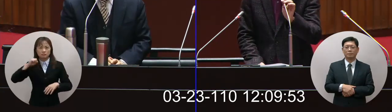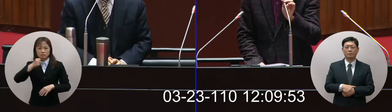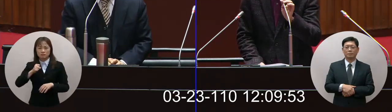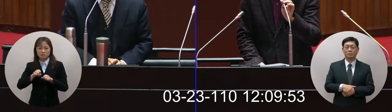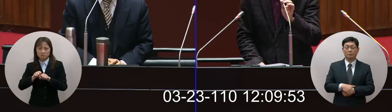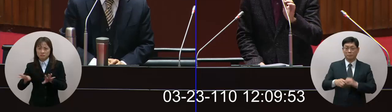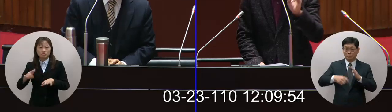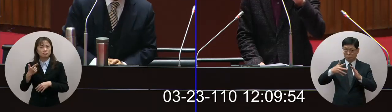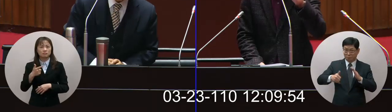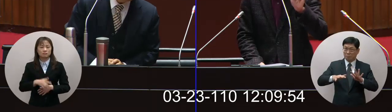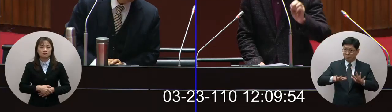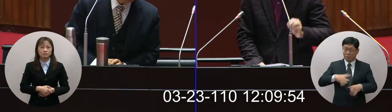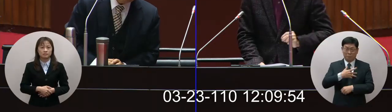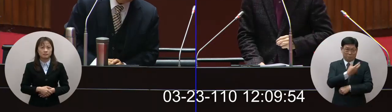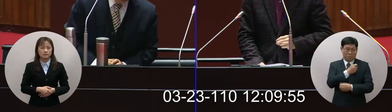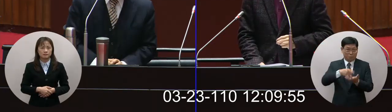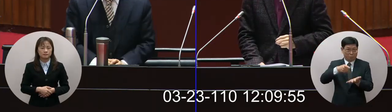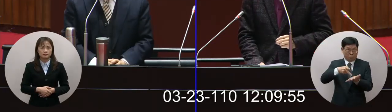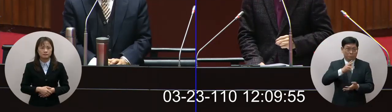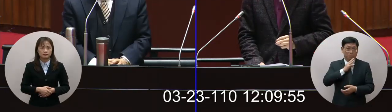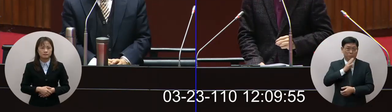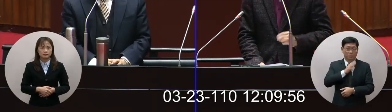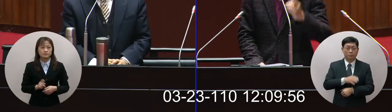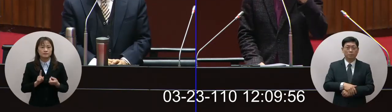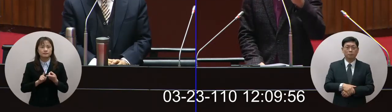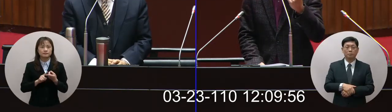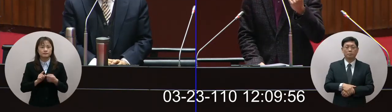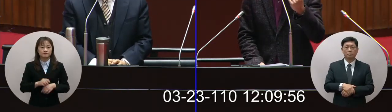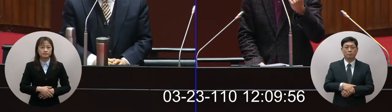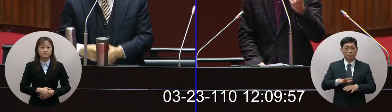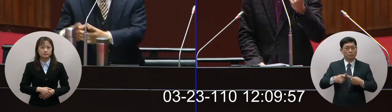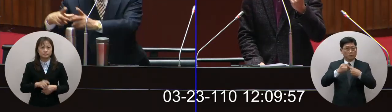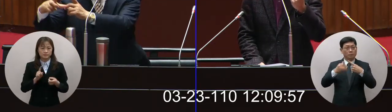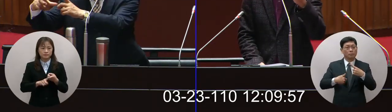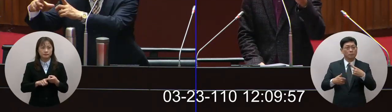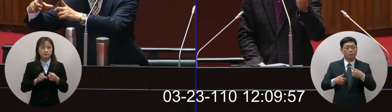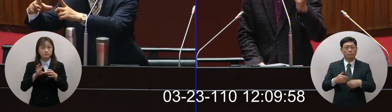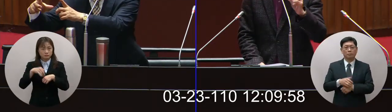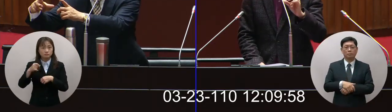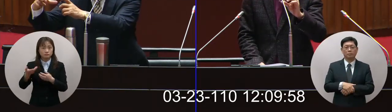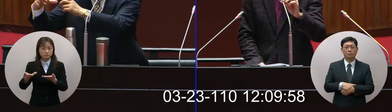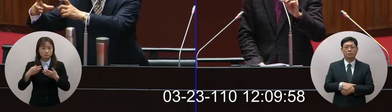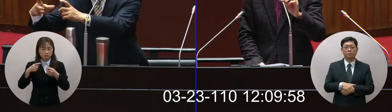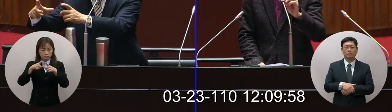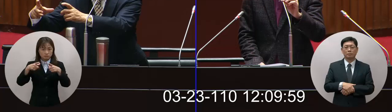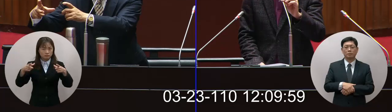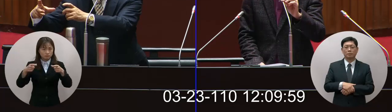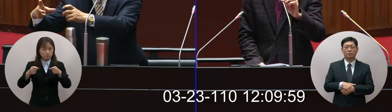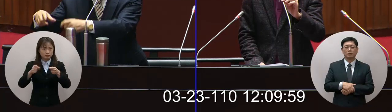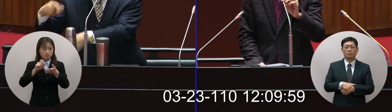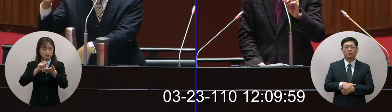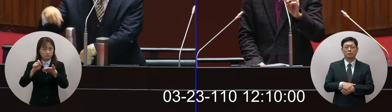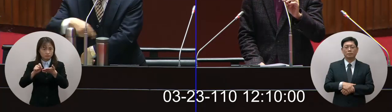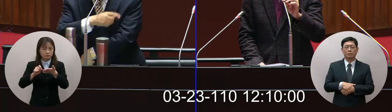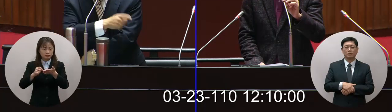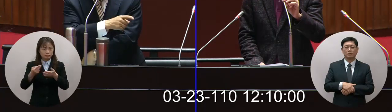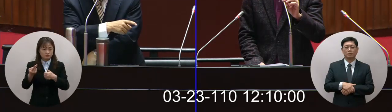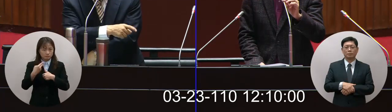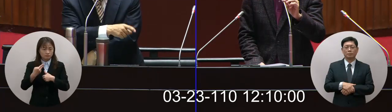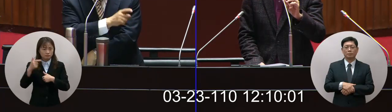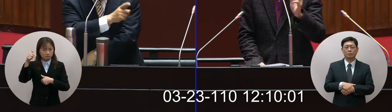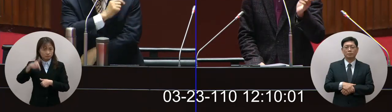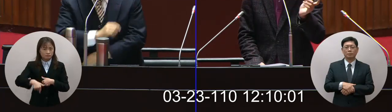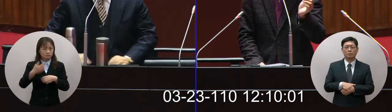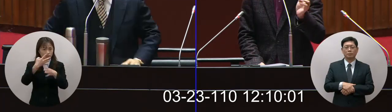的。 院长好像要打两次耶。 对， 你现在打一次嘛，哈。 所以他有给我一张卡片，叫我下